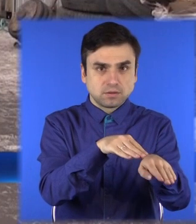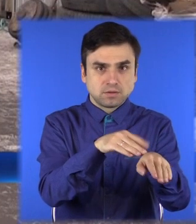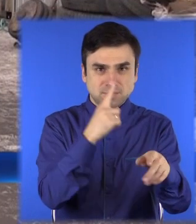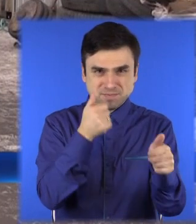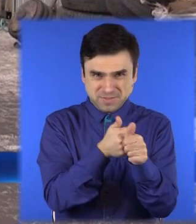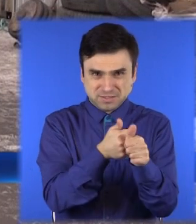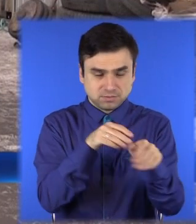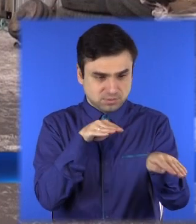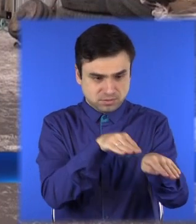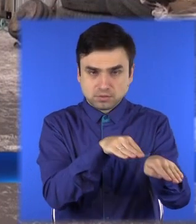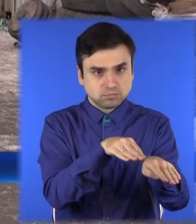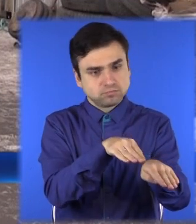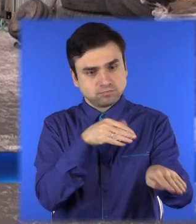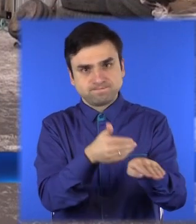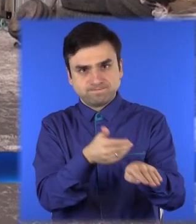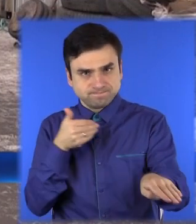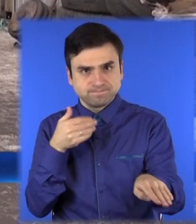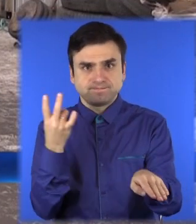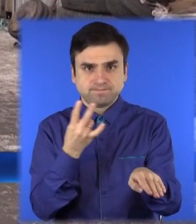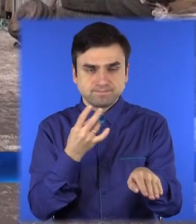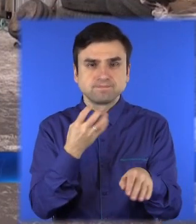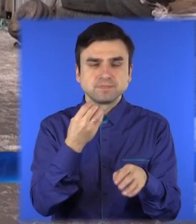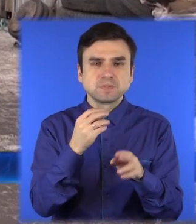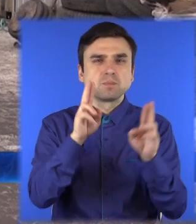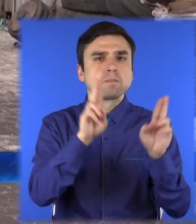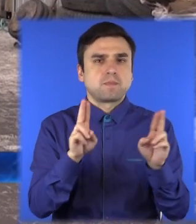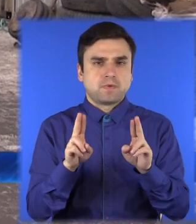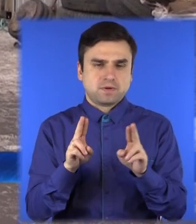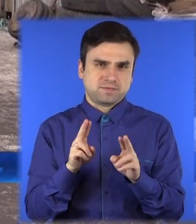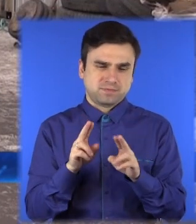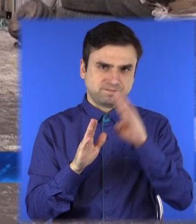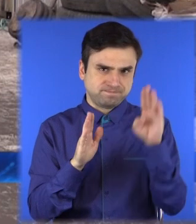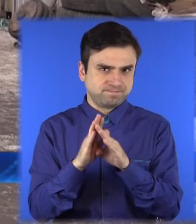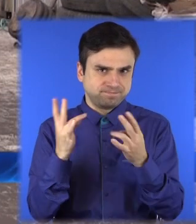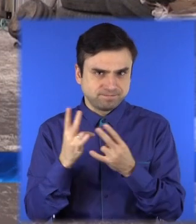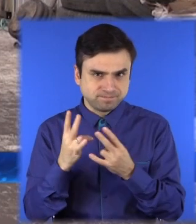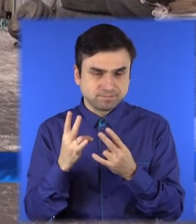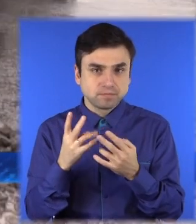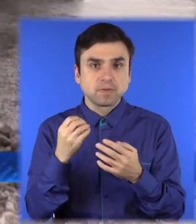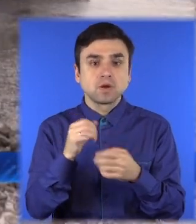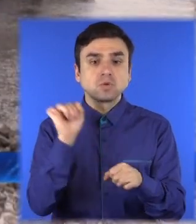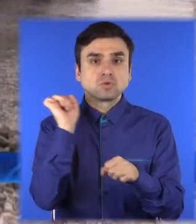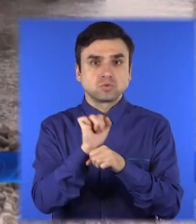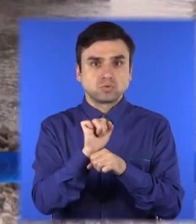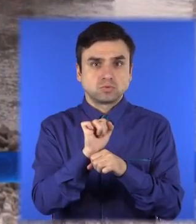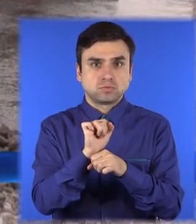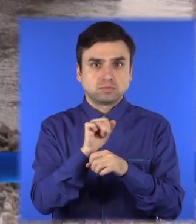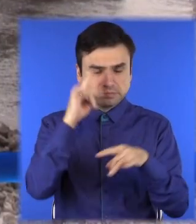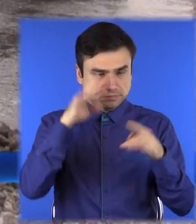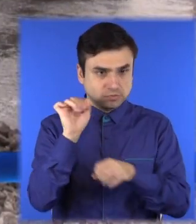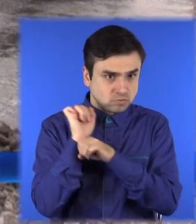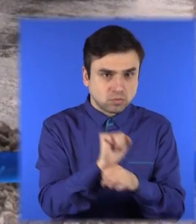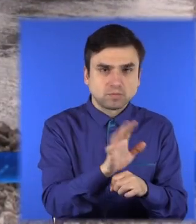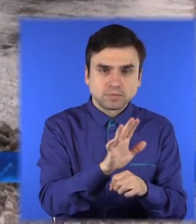машинами і соблюдати правила дорожнього движення, різко не тормозити. плавненько. Більшість аварій відбувається